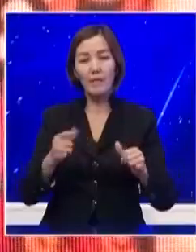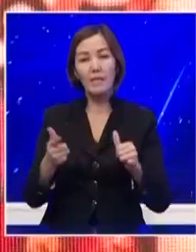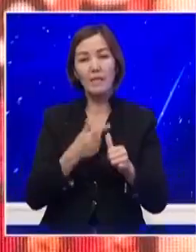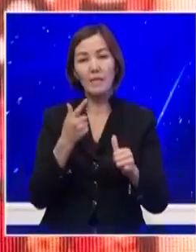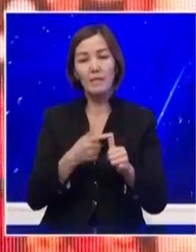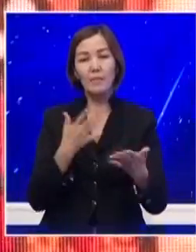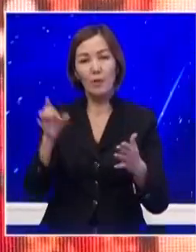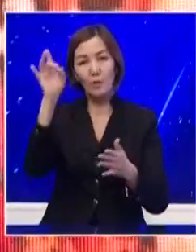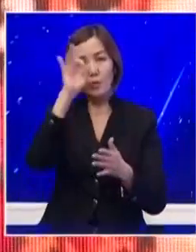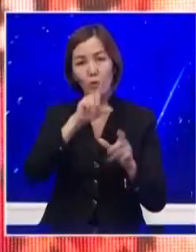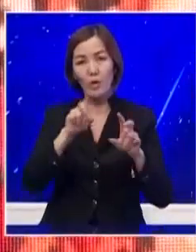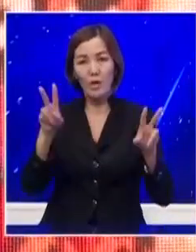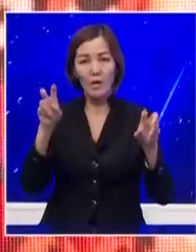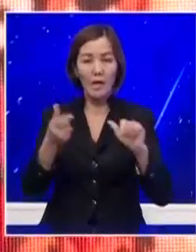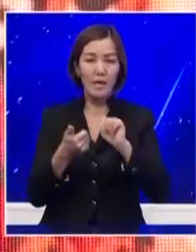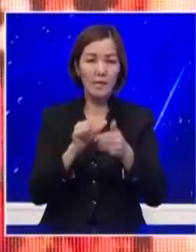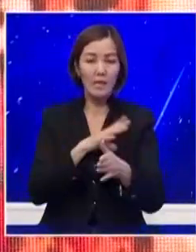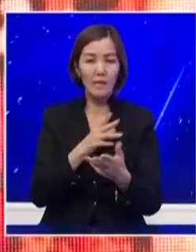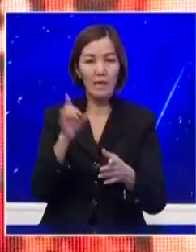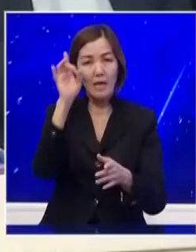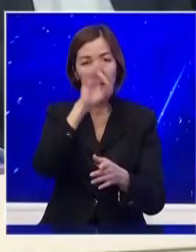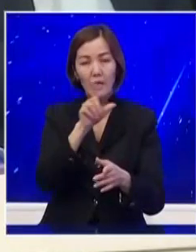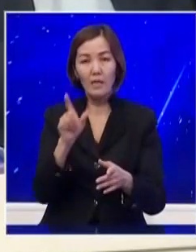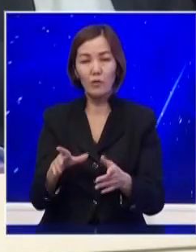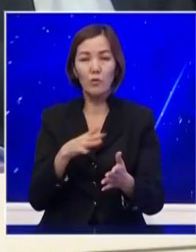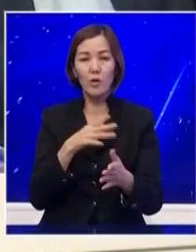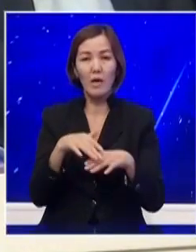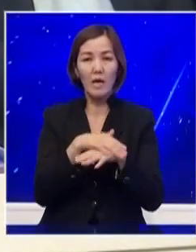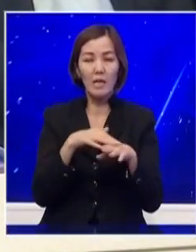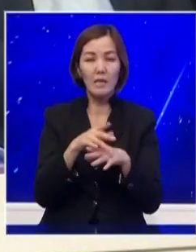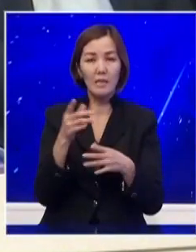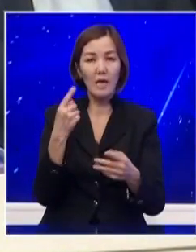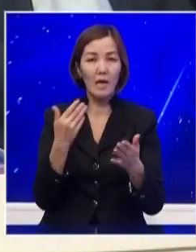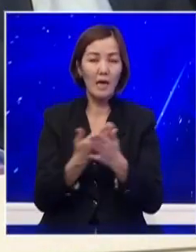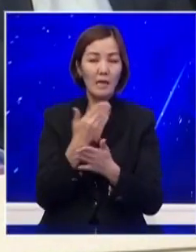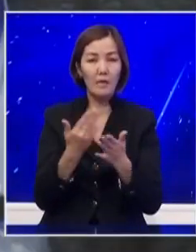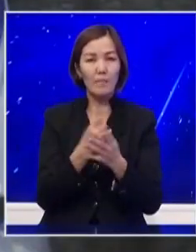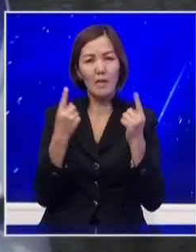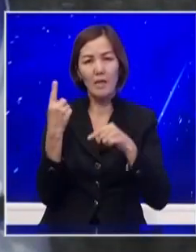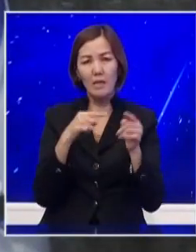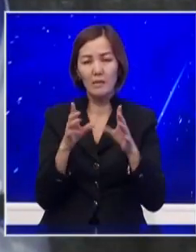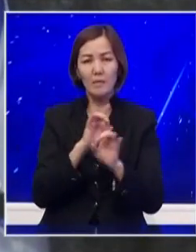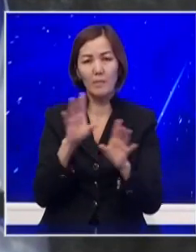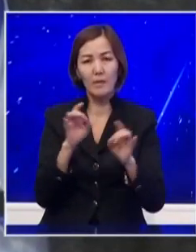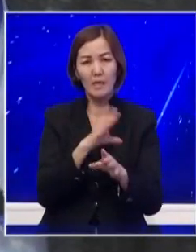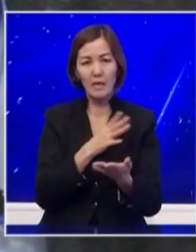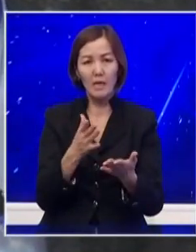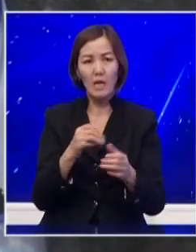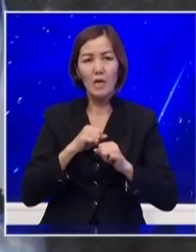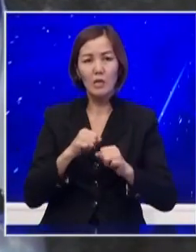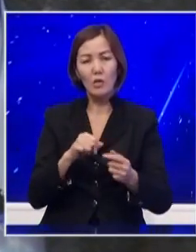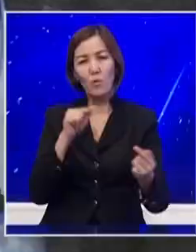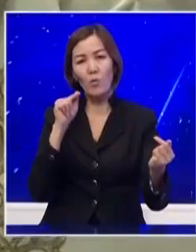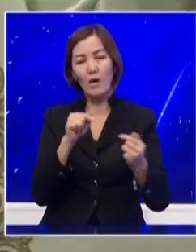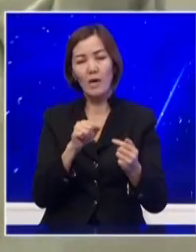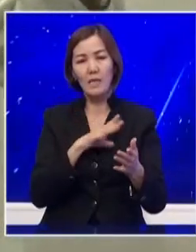рулы елдің ұранына айналған. Әйгілі тұлға туралы ел ішінде айтылар аңыздар да аз емес. Жауға қарсы белін бекем буған